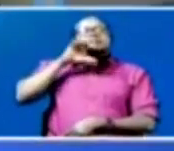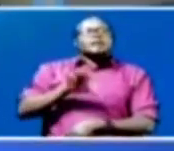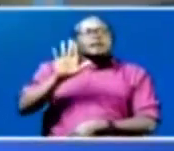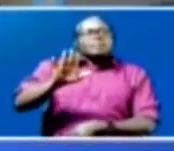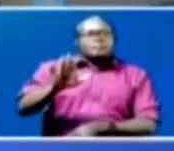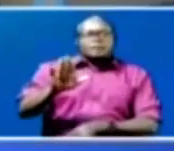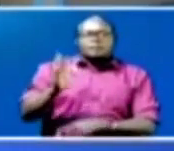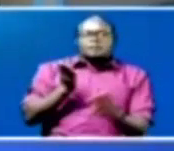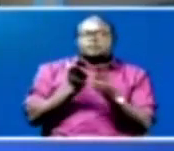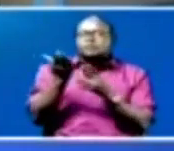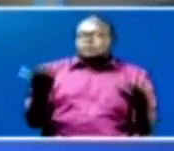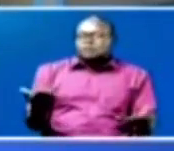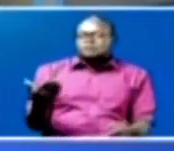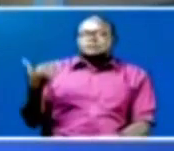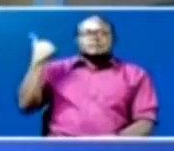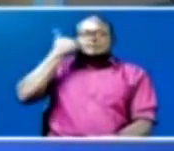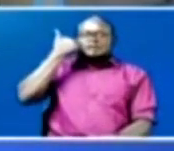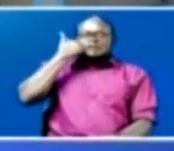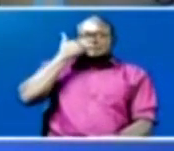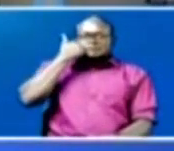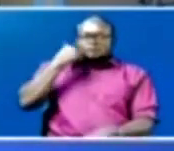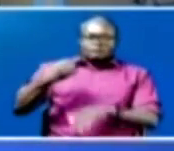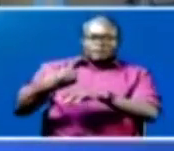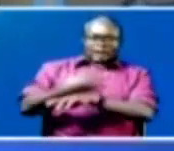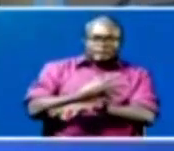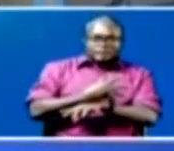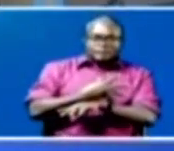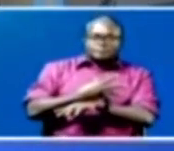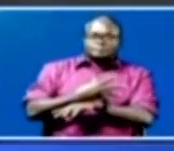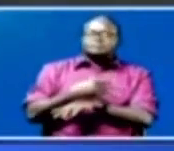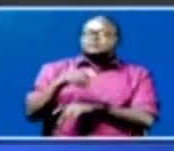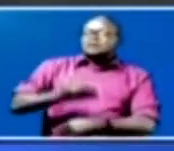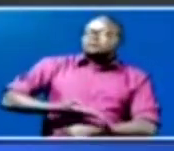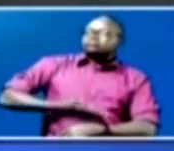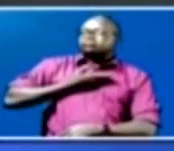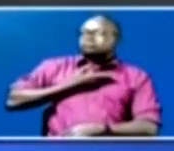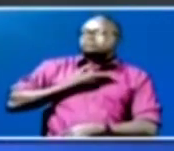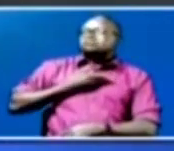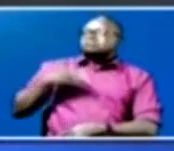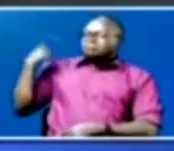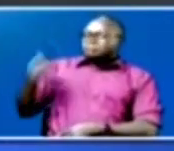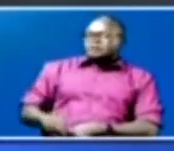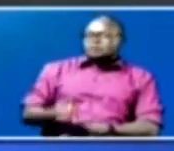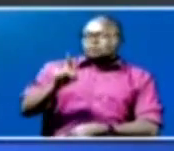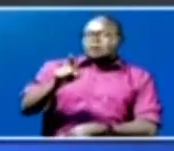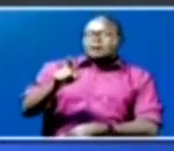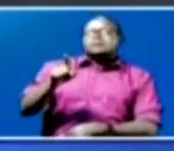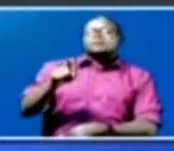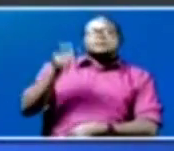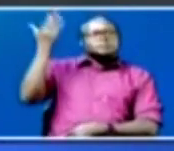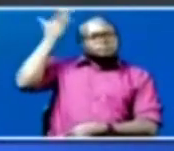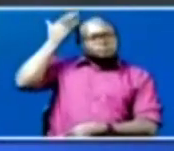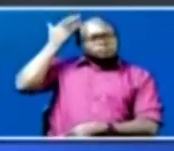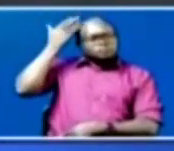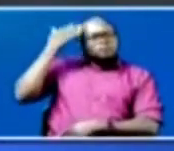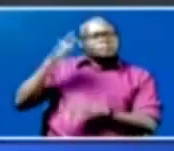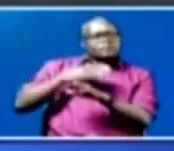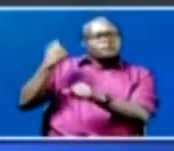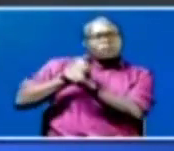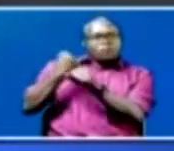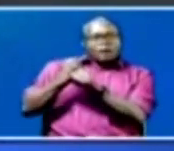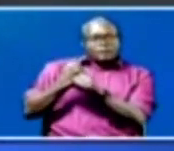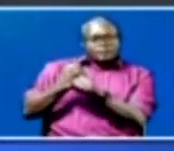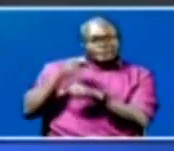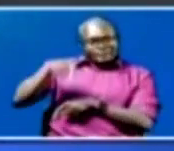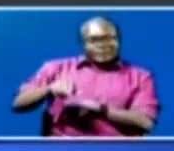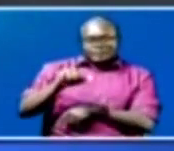kiume kutokana na ugonjwa saratani ya damu anadaiwa kupandwa na mori na kumshambulia mmoja wa uguzi aliyekuwa zamuni kwenye wadi